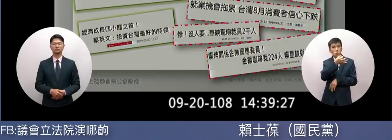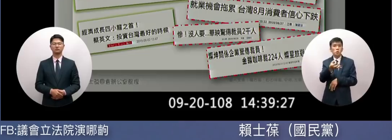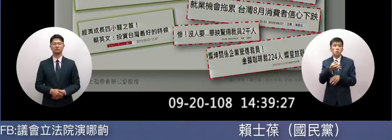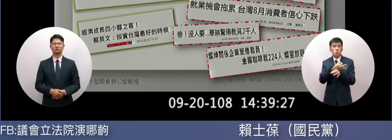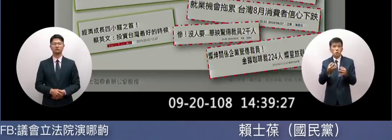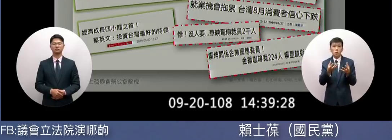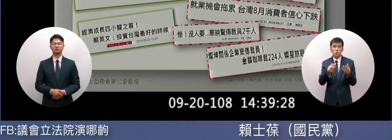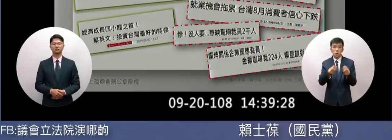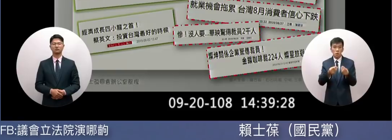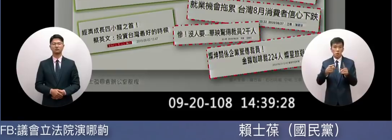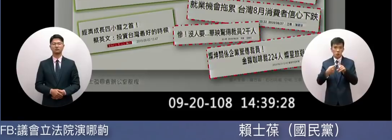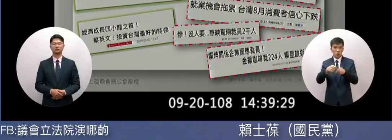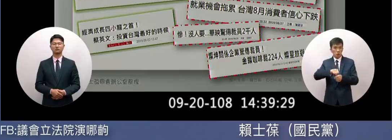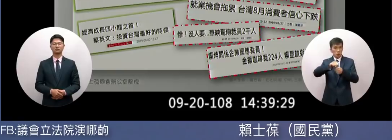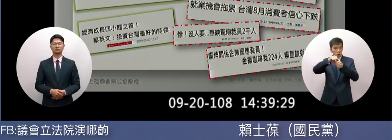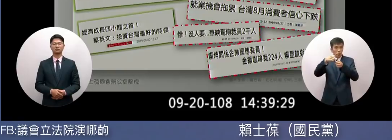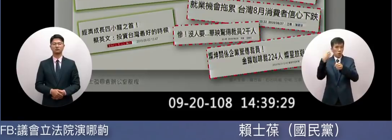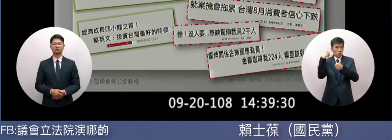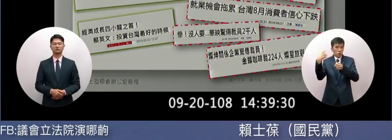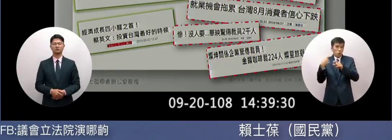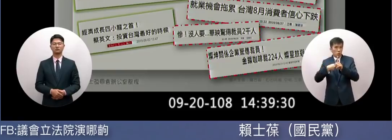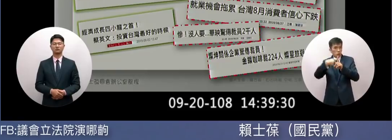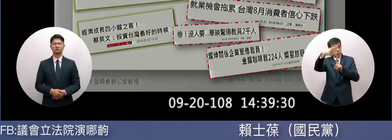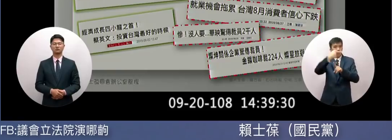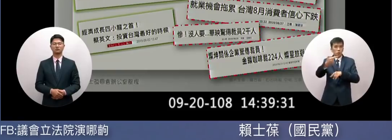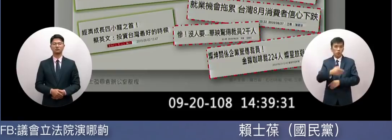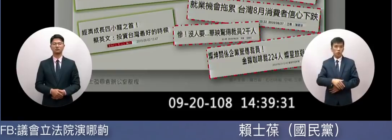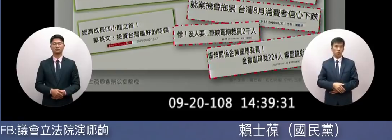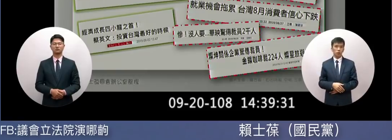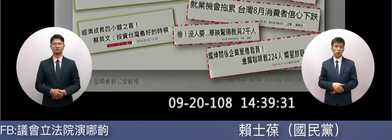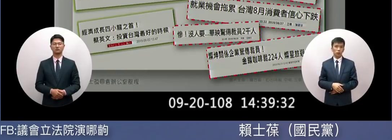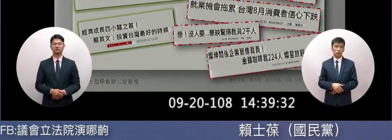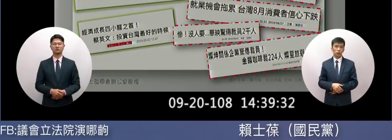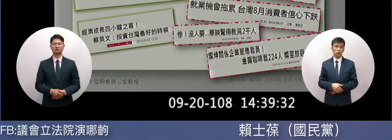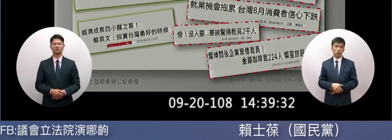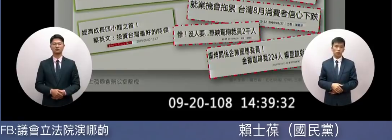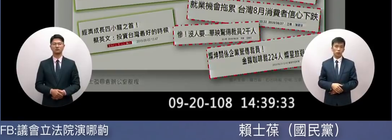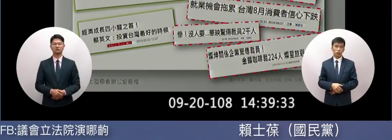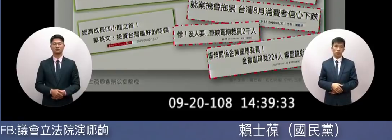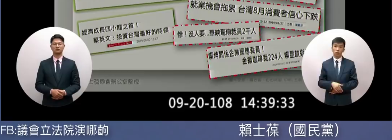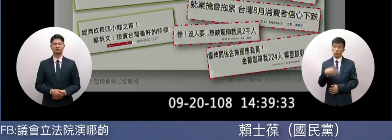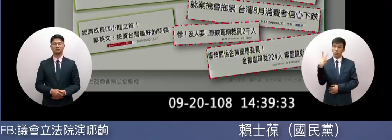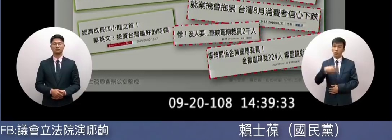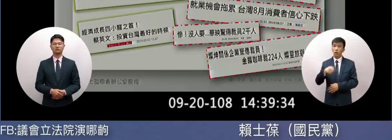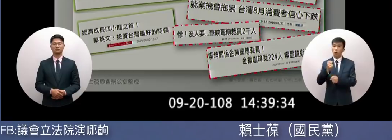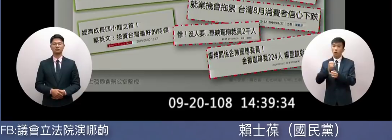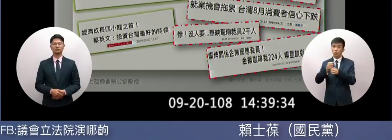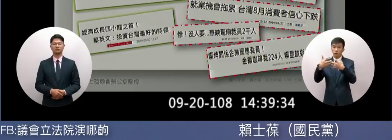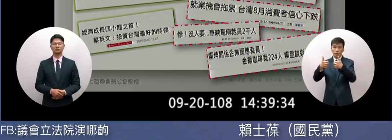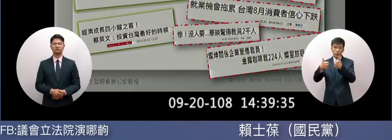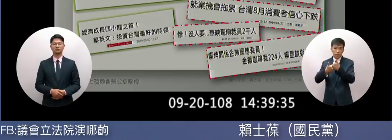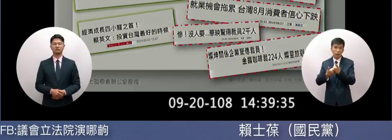数加速创今年新高，这官方的数字哦。结果就业机会的拖